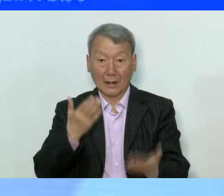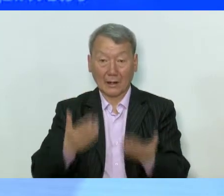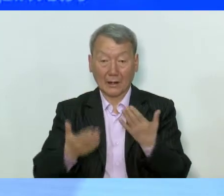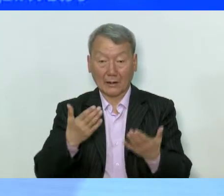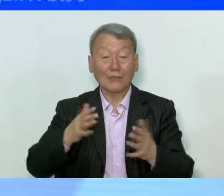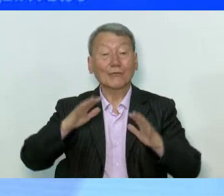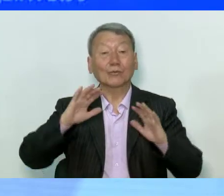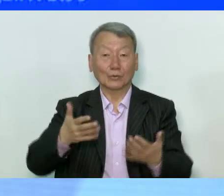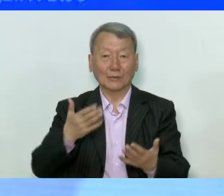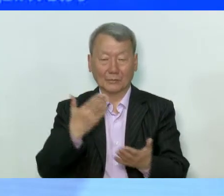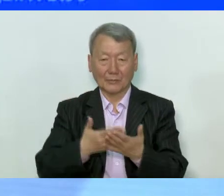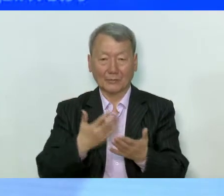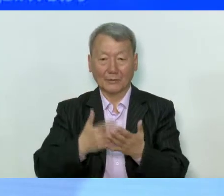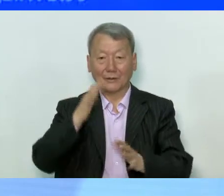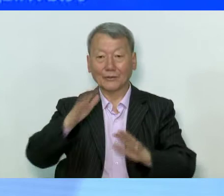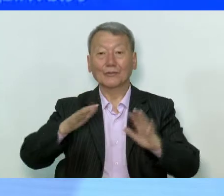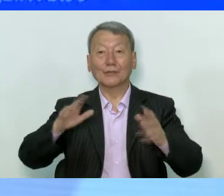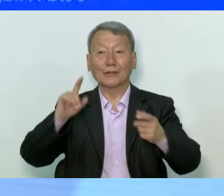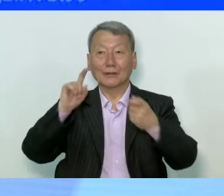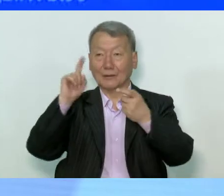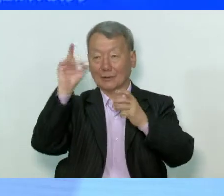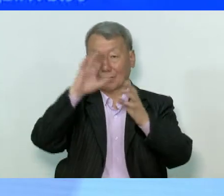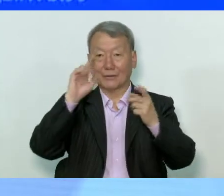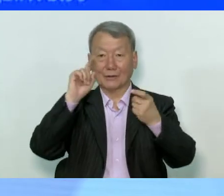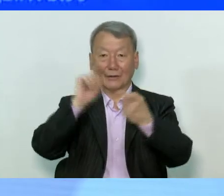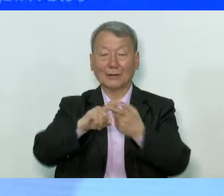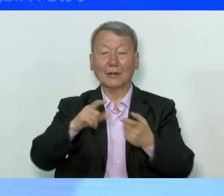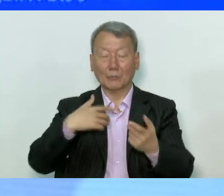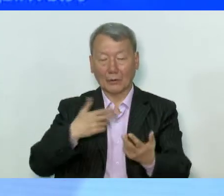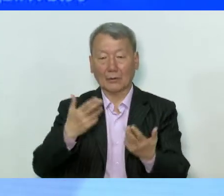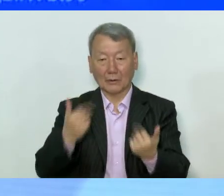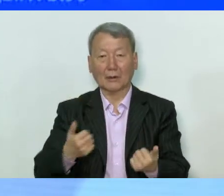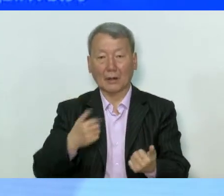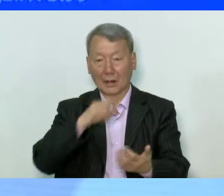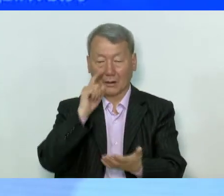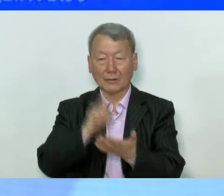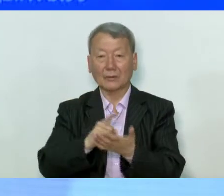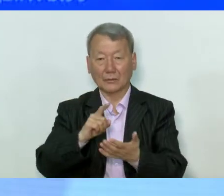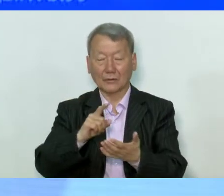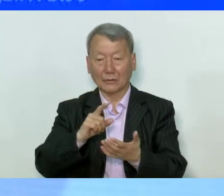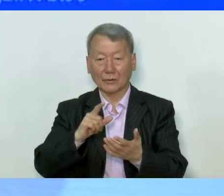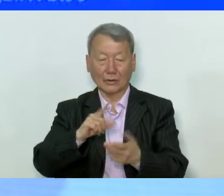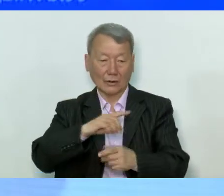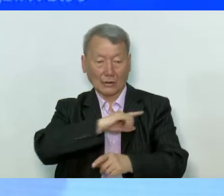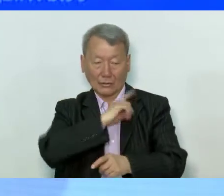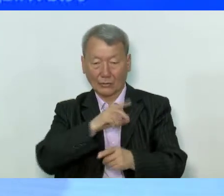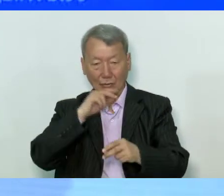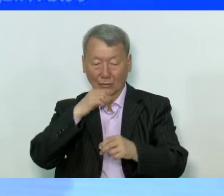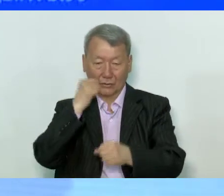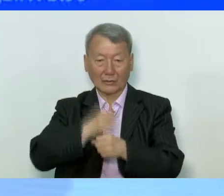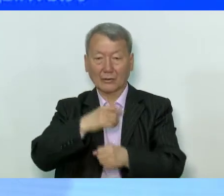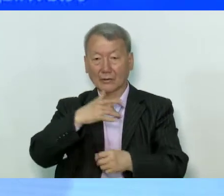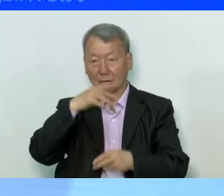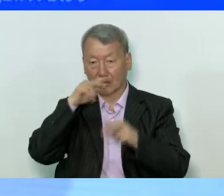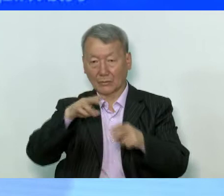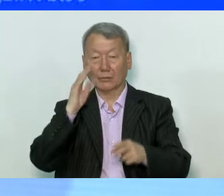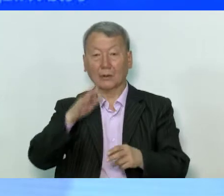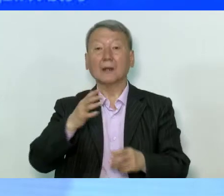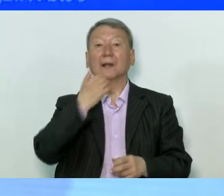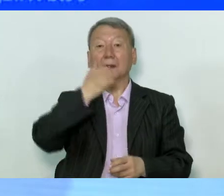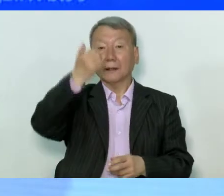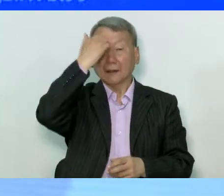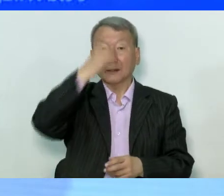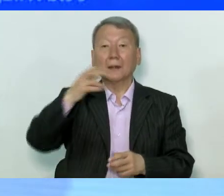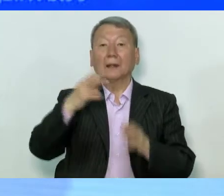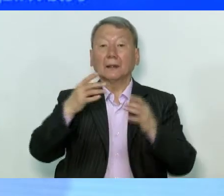ушундай кырдаал пайда болуп калса, ошо кырдаалга жараша албетте биз күчөтүлгөн тартипте иш алып барабыз. Рахмат.